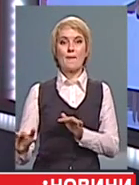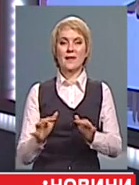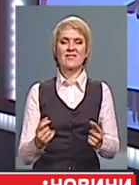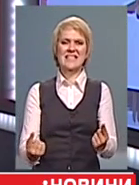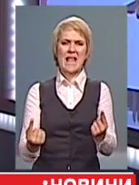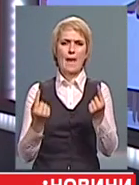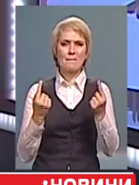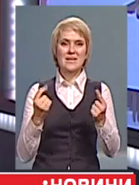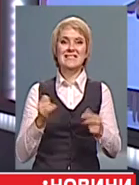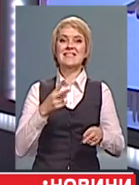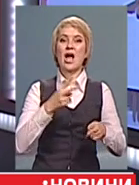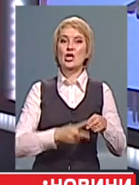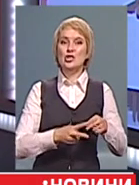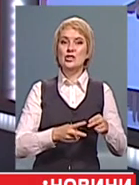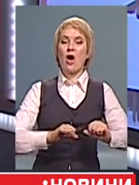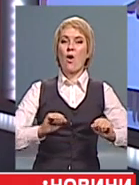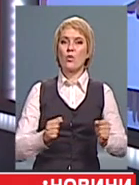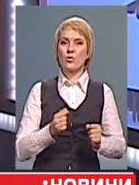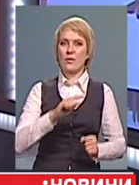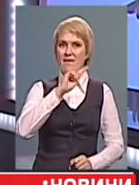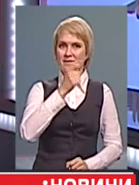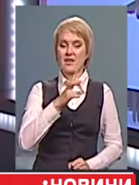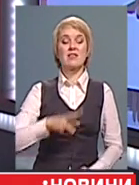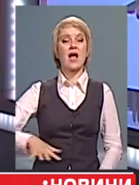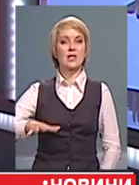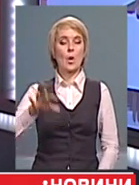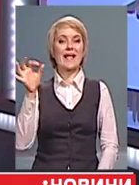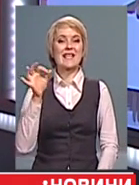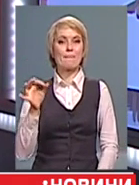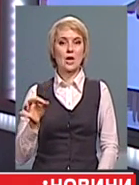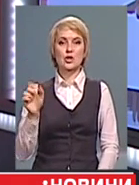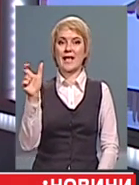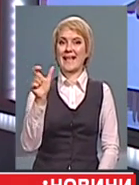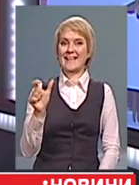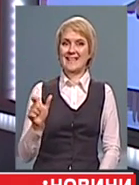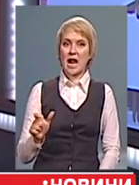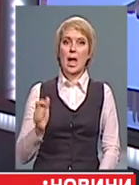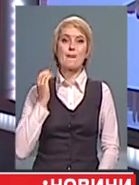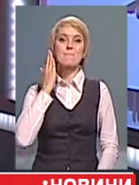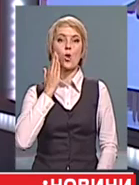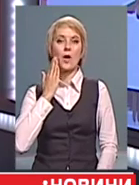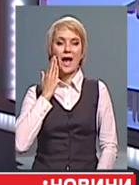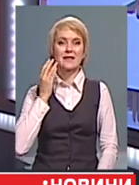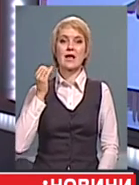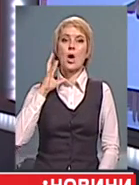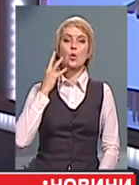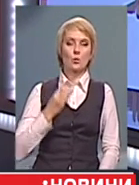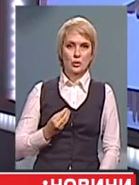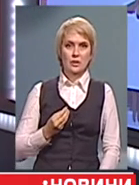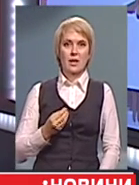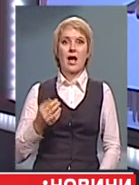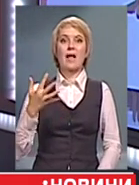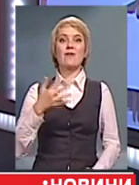закінчення холодної війни. Відбуваються вони на території Німеччини, Італії, Болгарії та Румунії. Кульмінацією навчань стане 26 серпня. Тоді